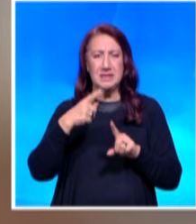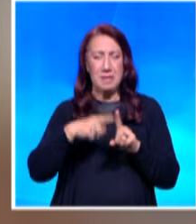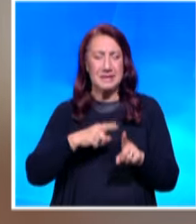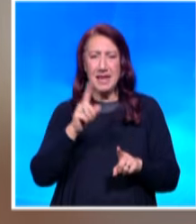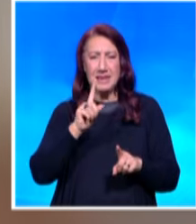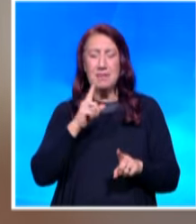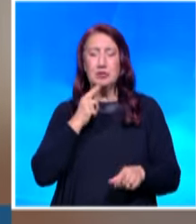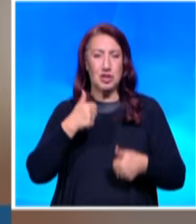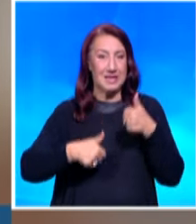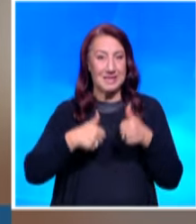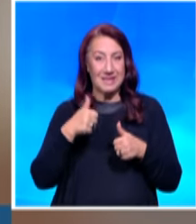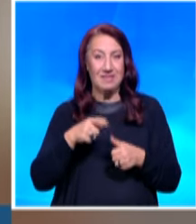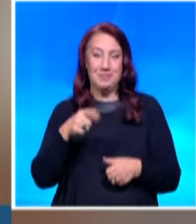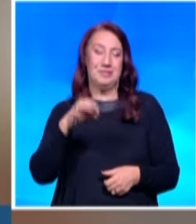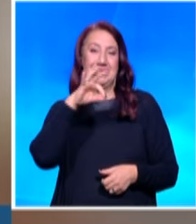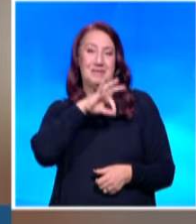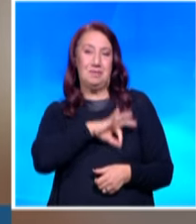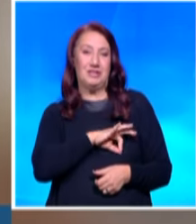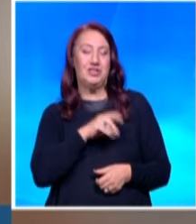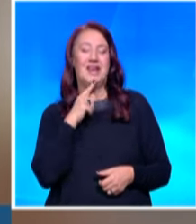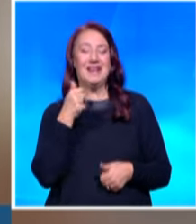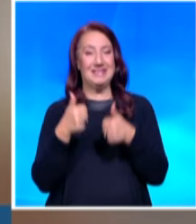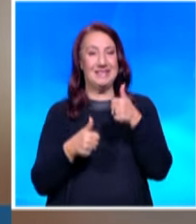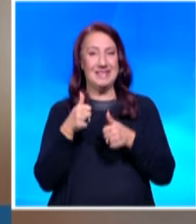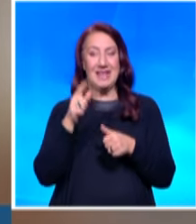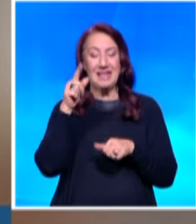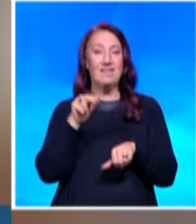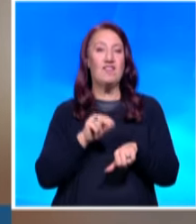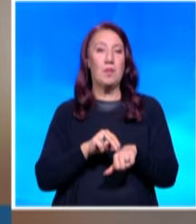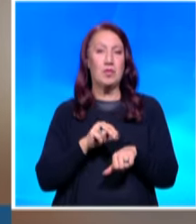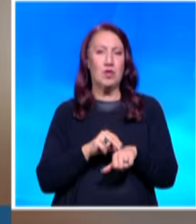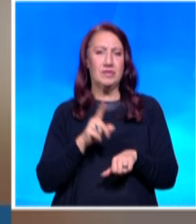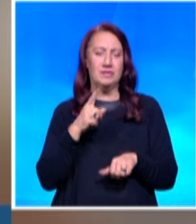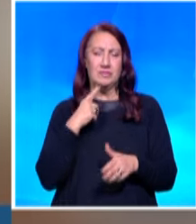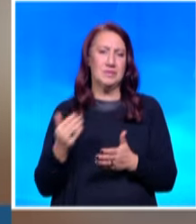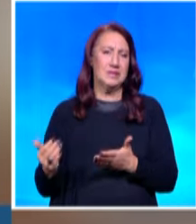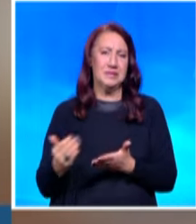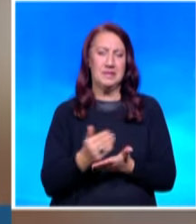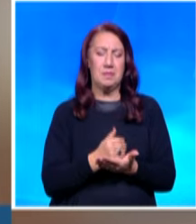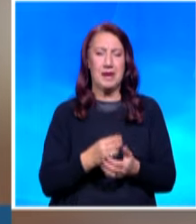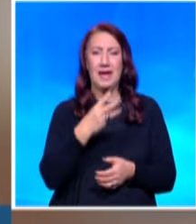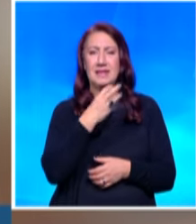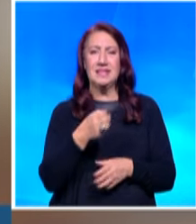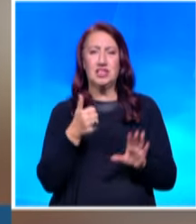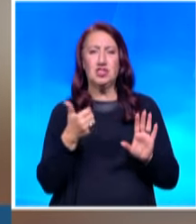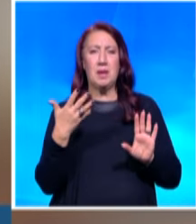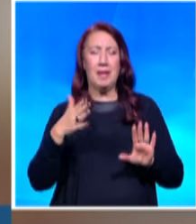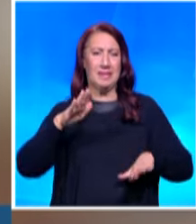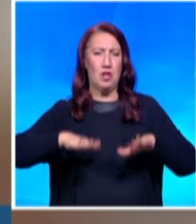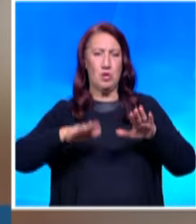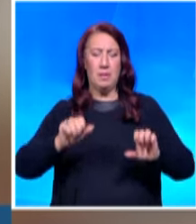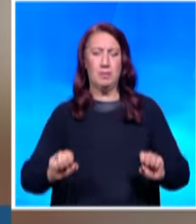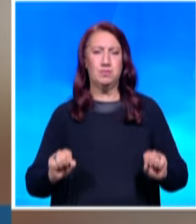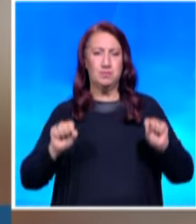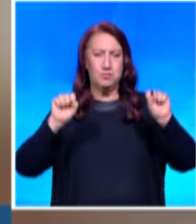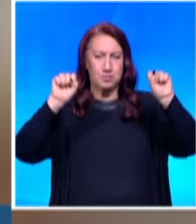европейският шампион спечели мемориалния турнир Милен Добрев в Пловдив. Насар с лекота събра двубой от 365 кг, който би